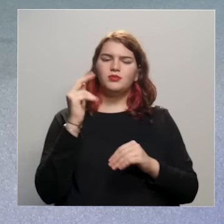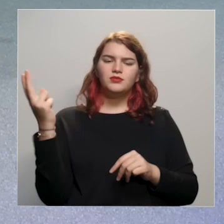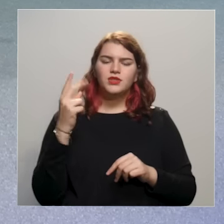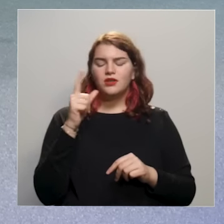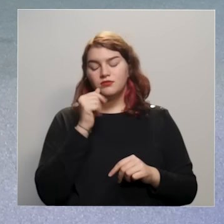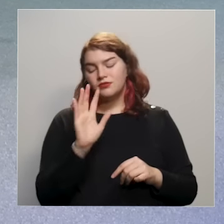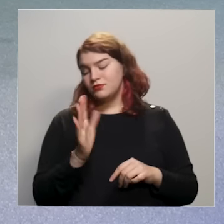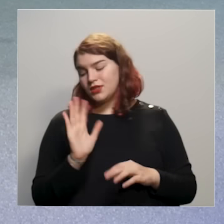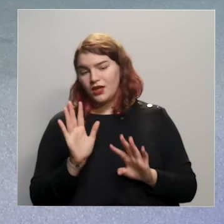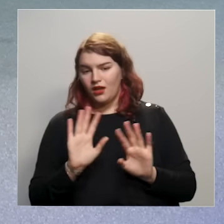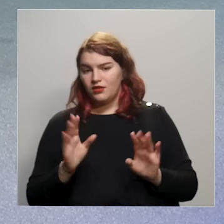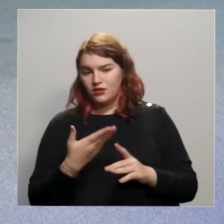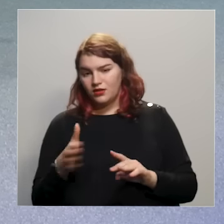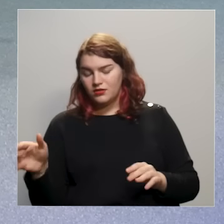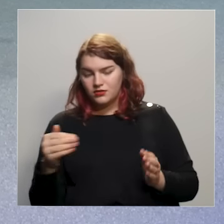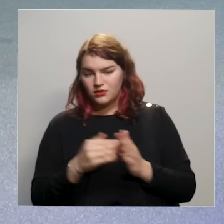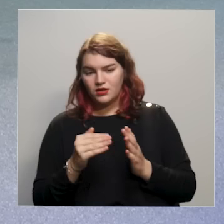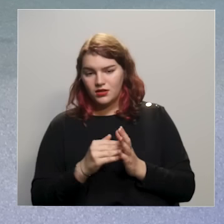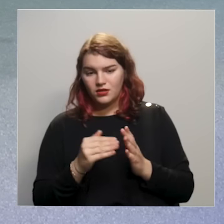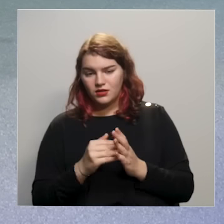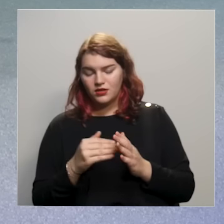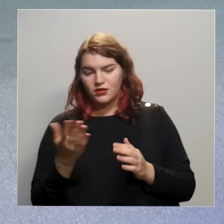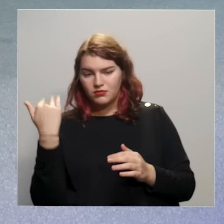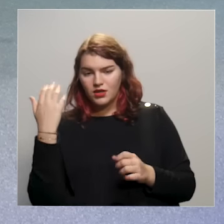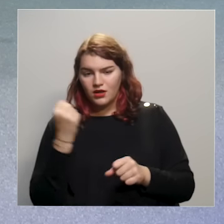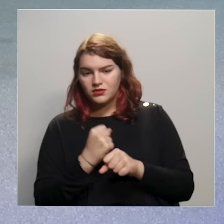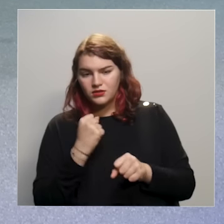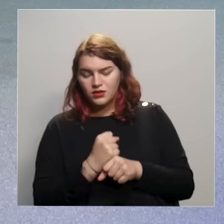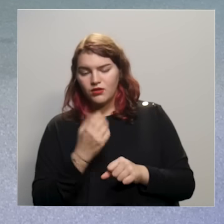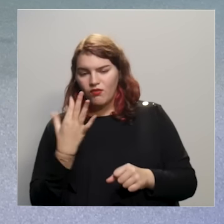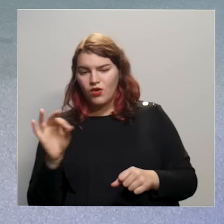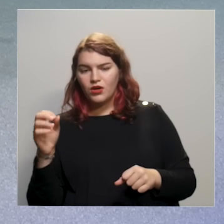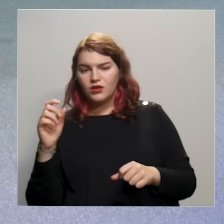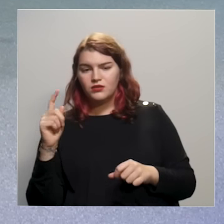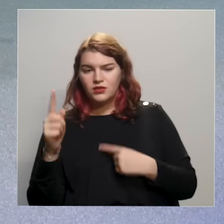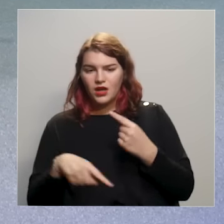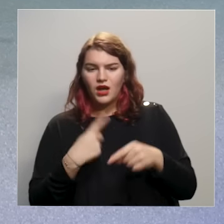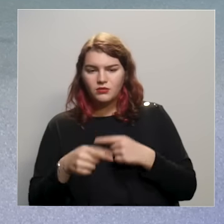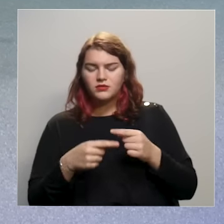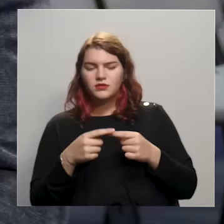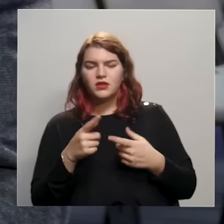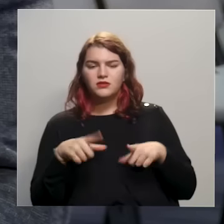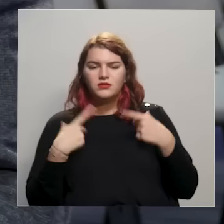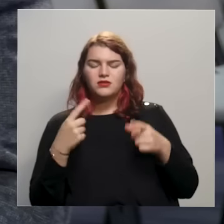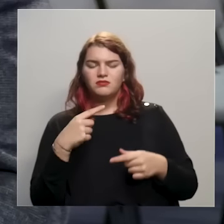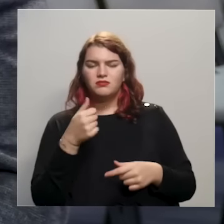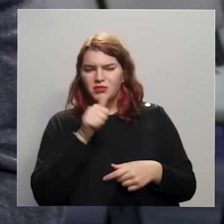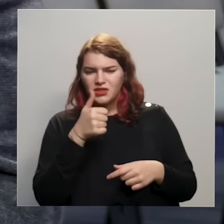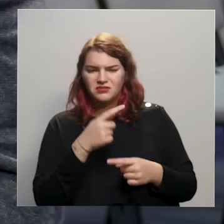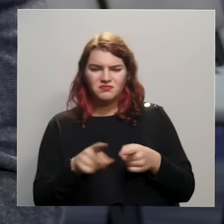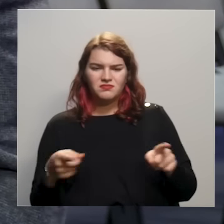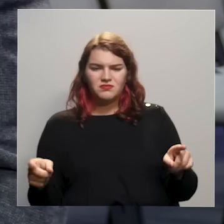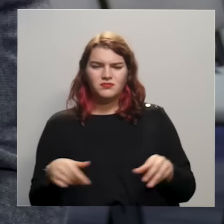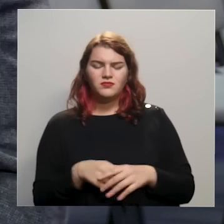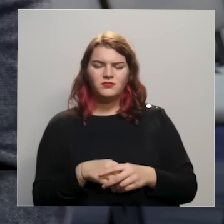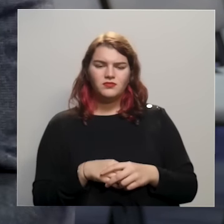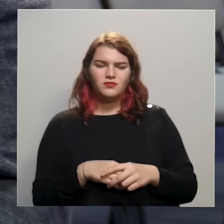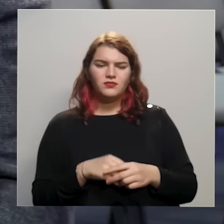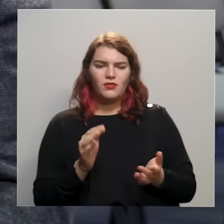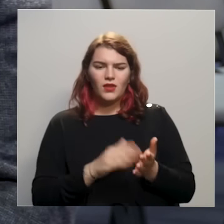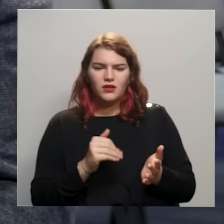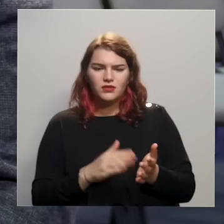hai, gata. Ajungem când trecut ați făcut voia neamurilor. Ați trăit în beții. Da. În slujirii